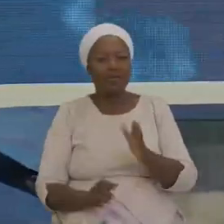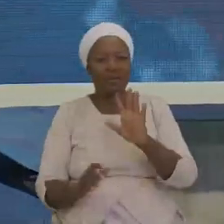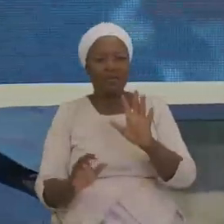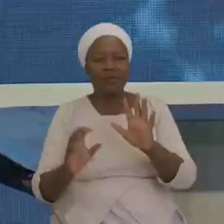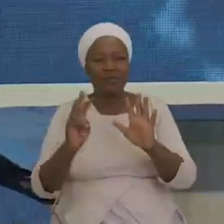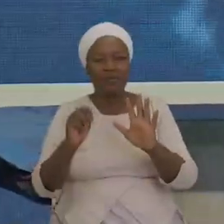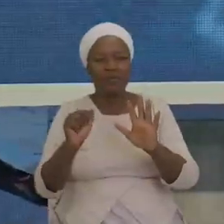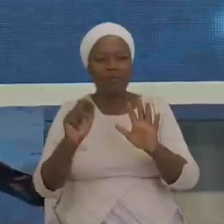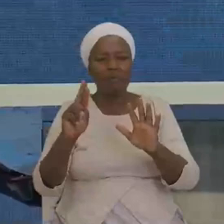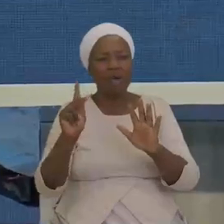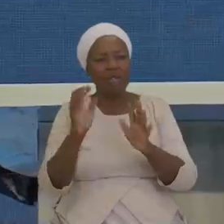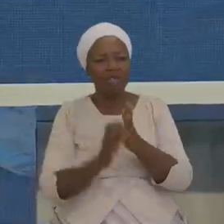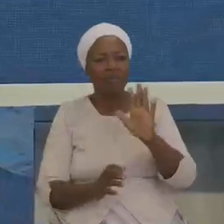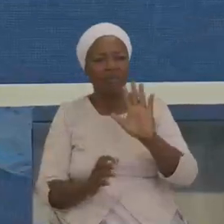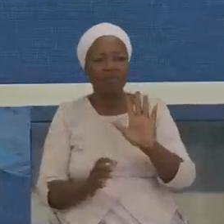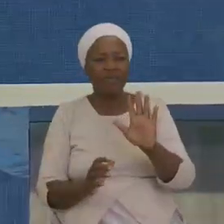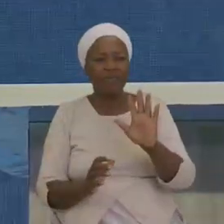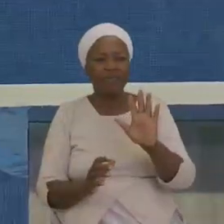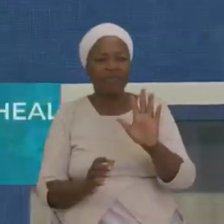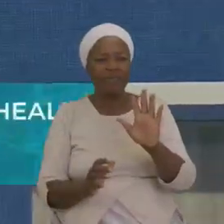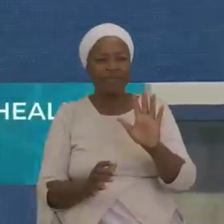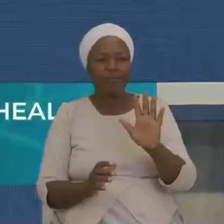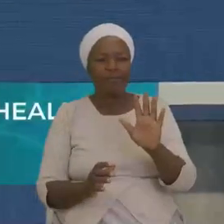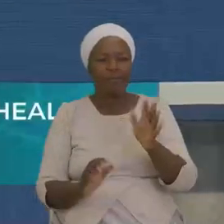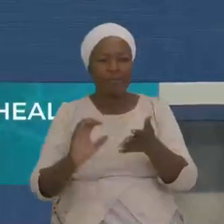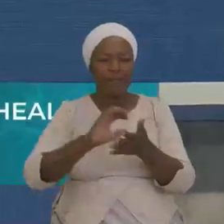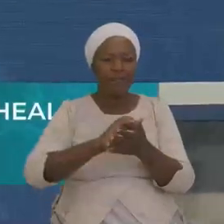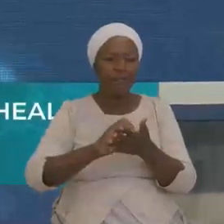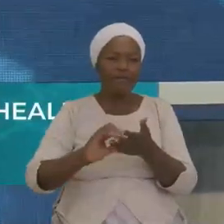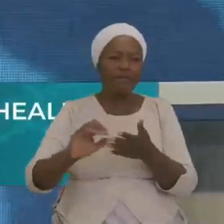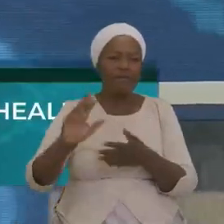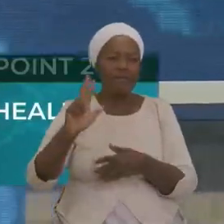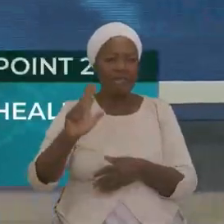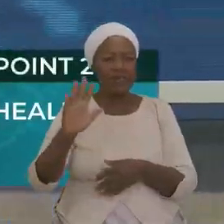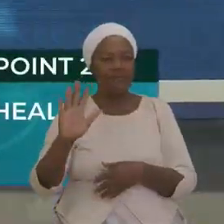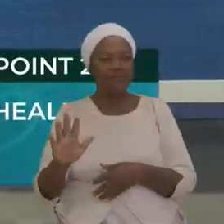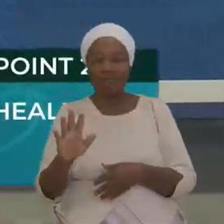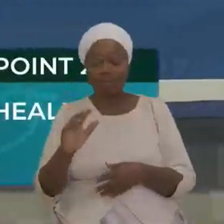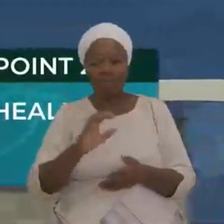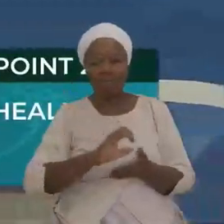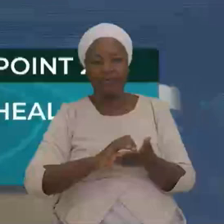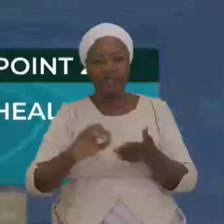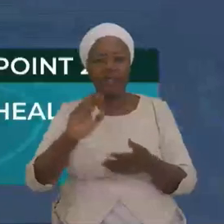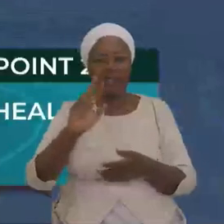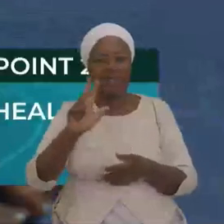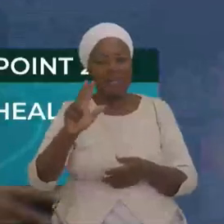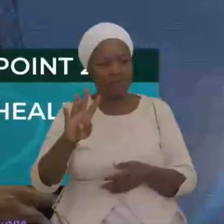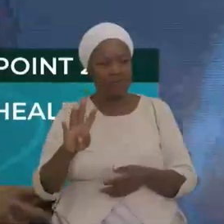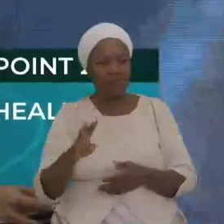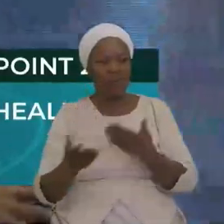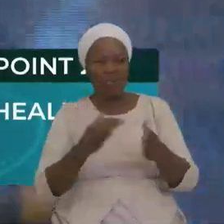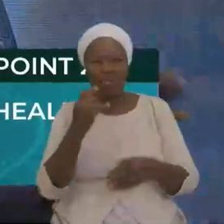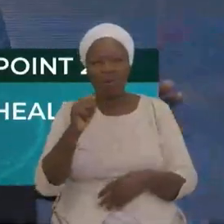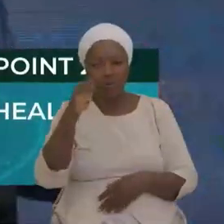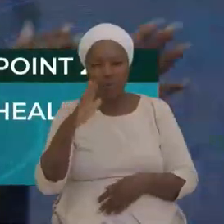5. Marc chapitre 5. Nous considérons le verset 34. Voici une